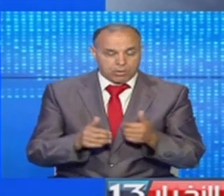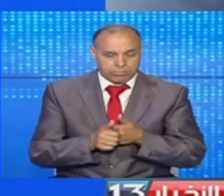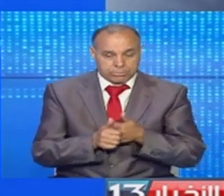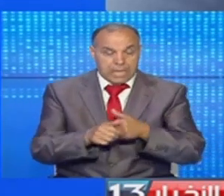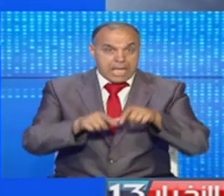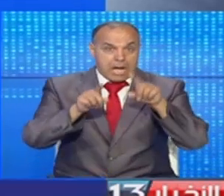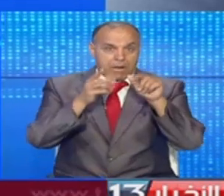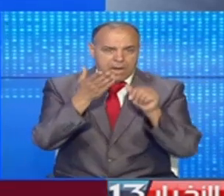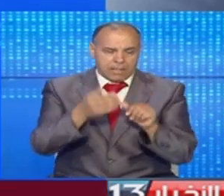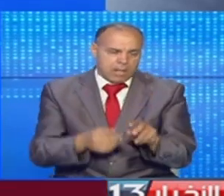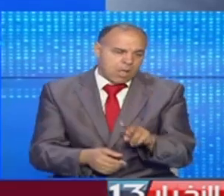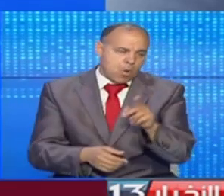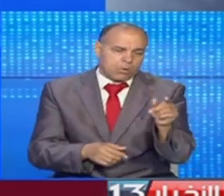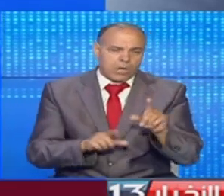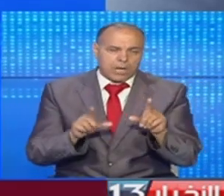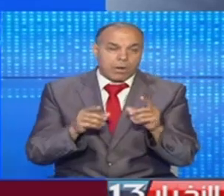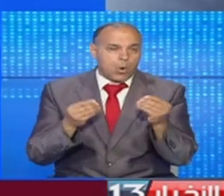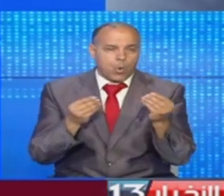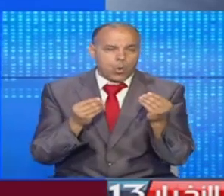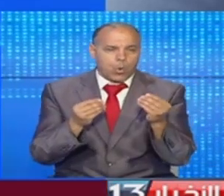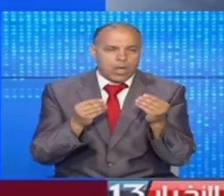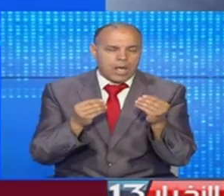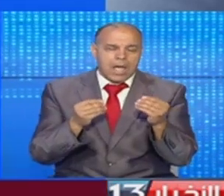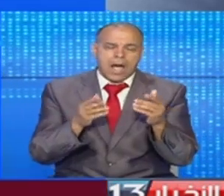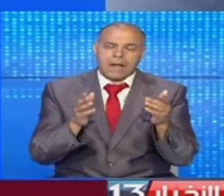ونشير إلى أنه بإمكانكم متابعة هذه النشرة وغيرها